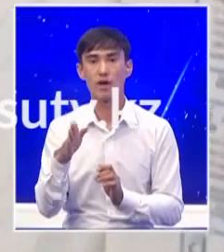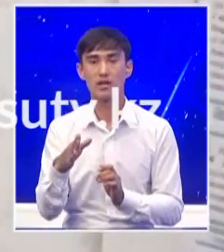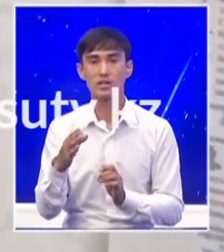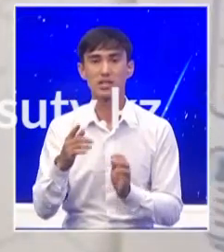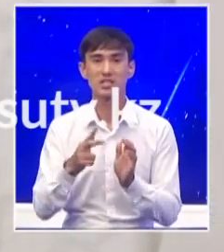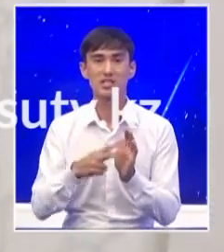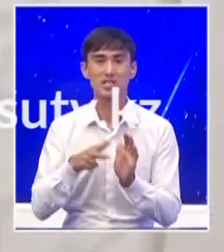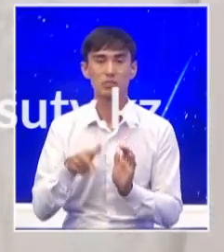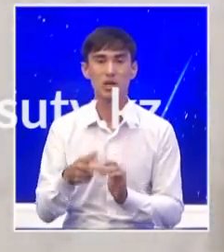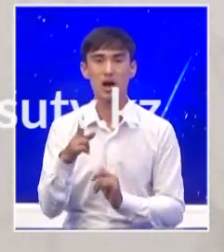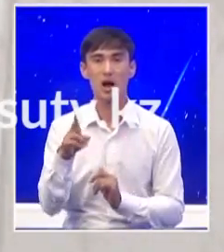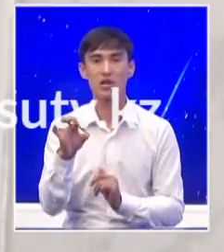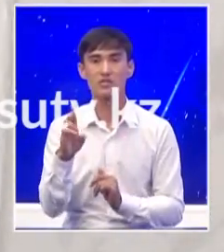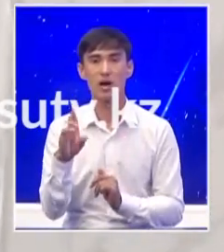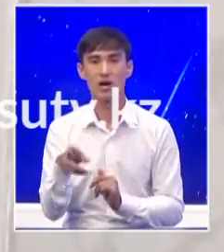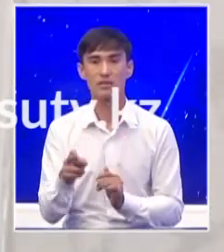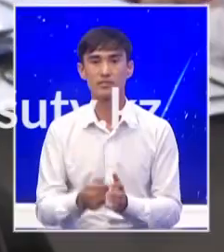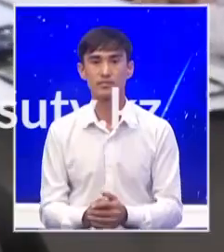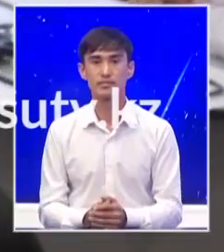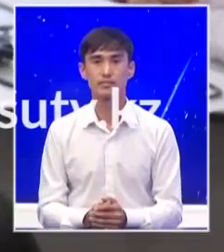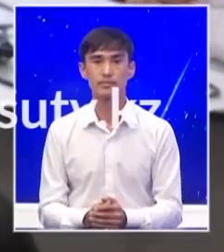дозасы Казвак.